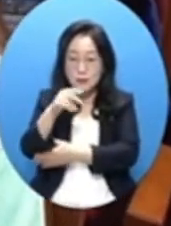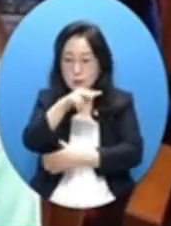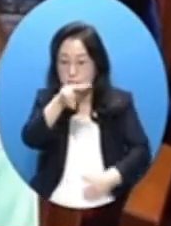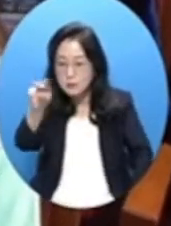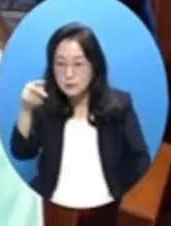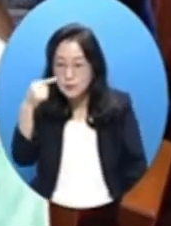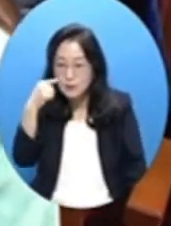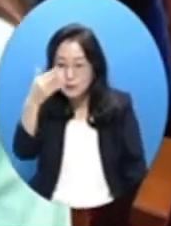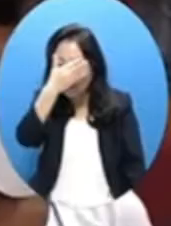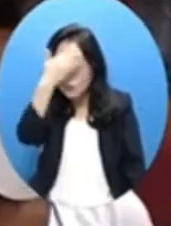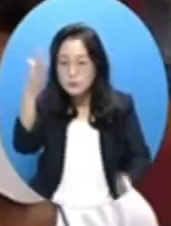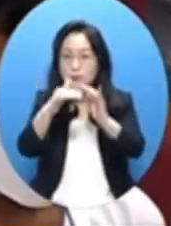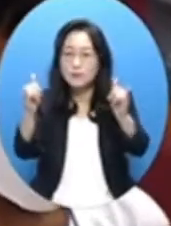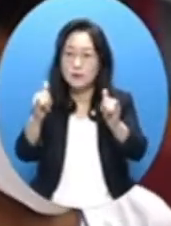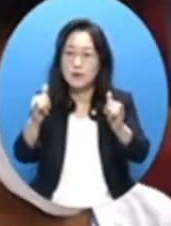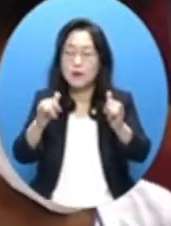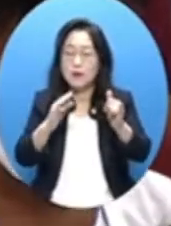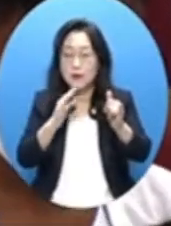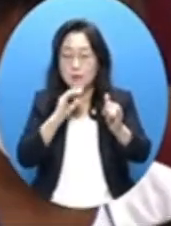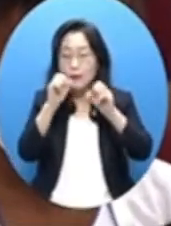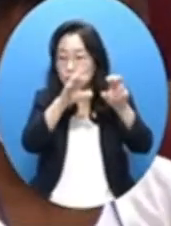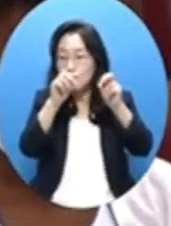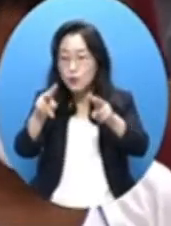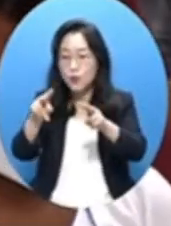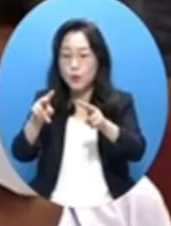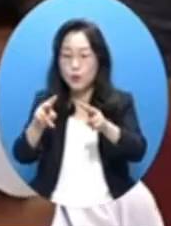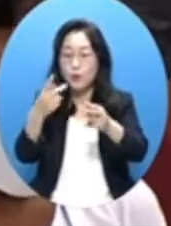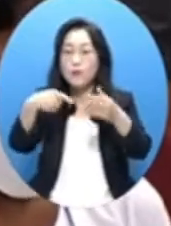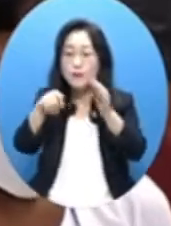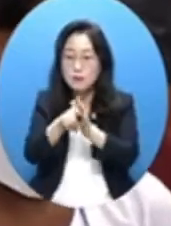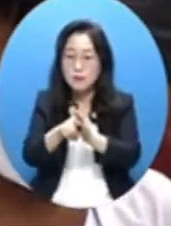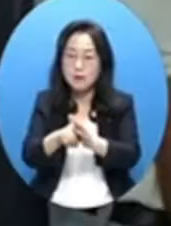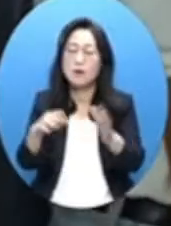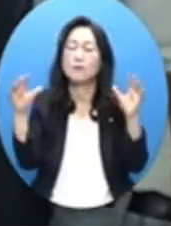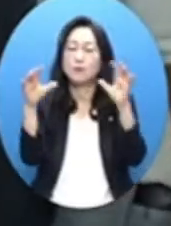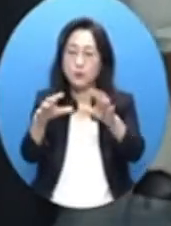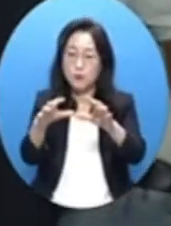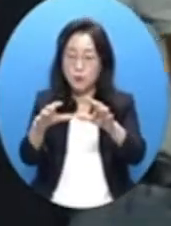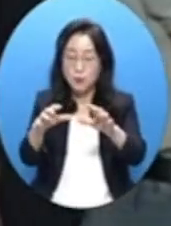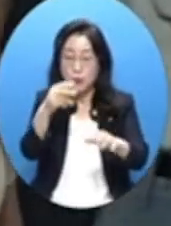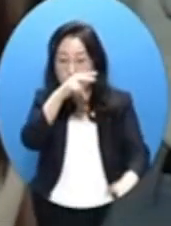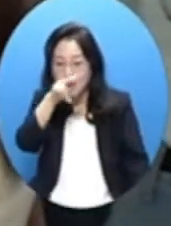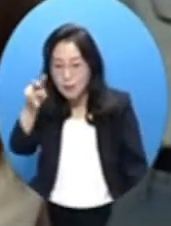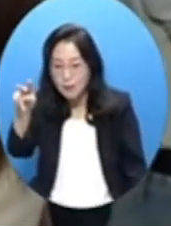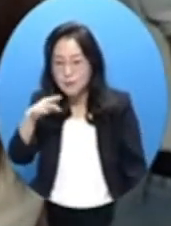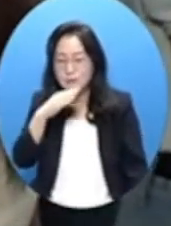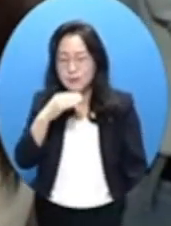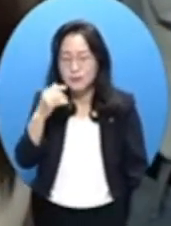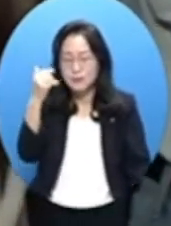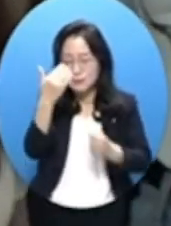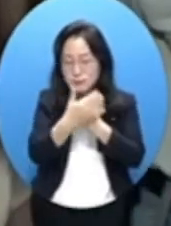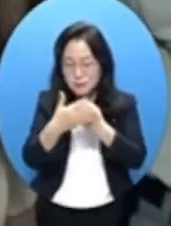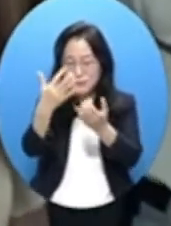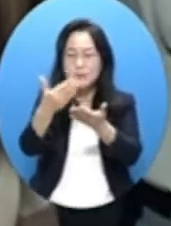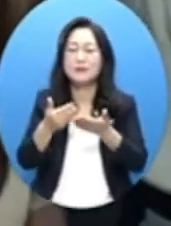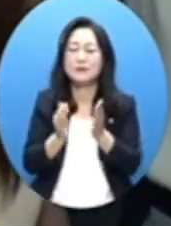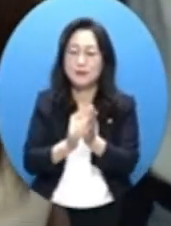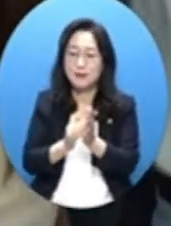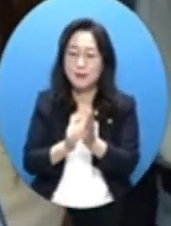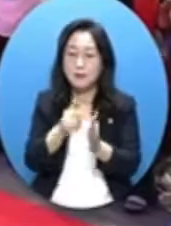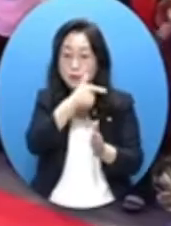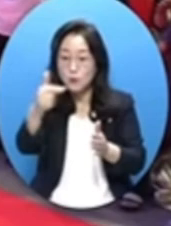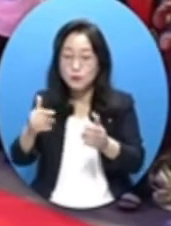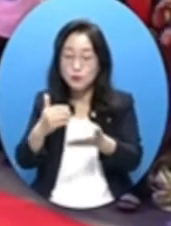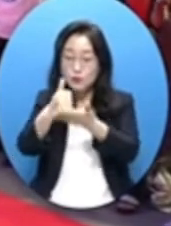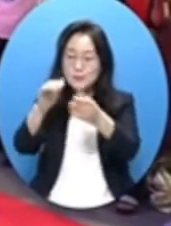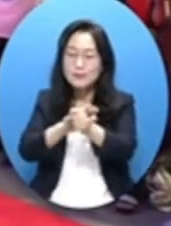삶을 헌신하기 위해서 선교를 위해 자기의 삶을 드리기 위해서 모여서 기도하는 모습 보고 큰 은혜를 받았습니다. 너무나 주님을 사랑하기